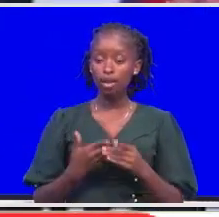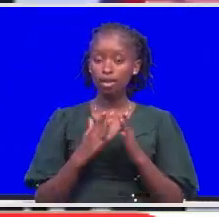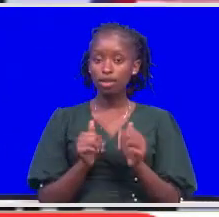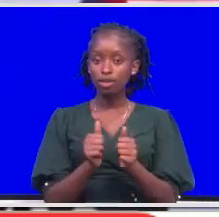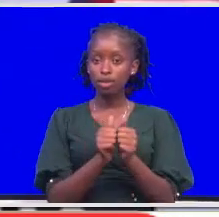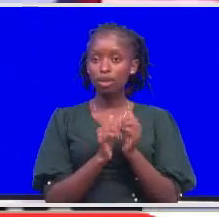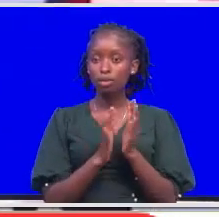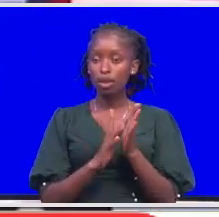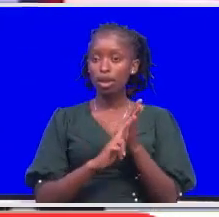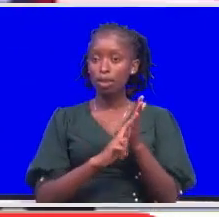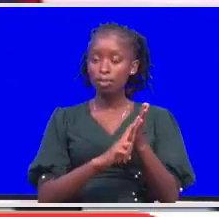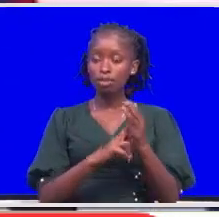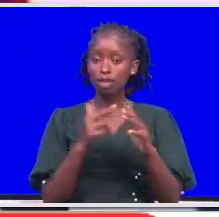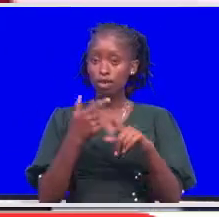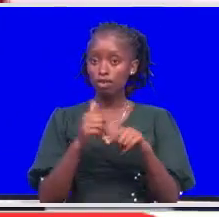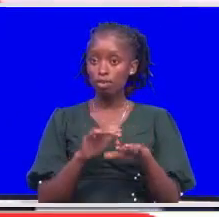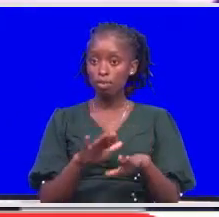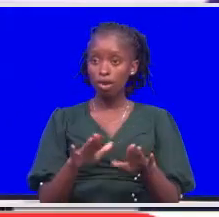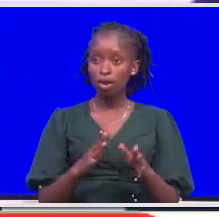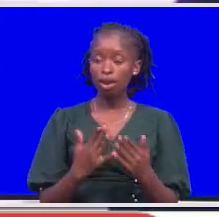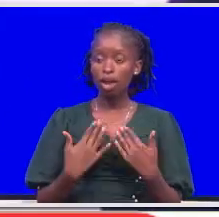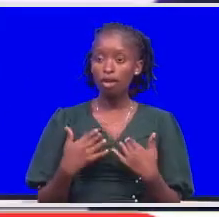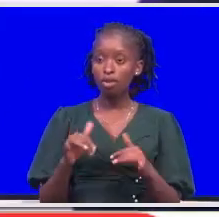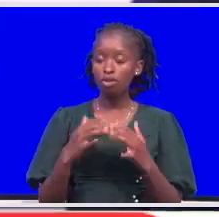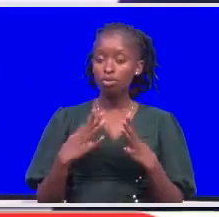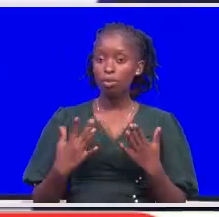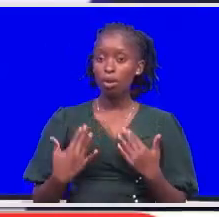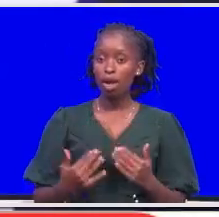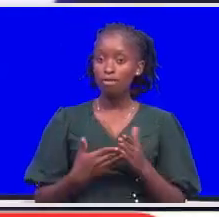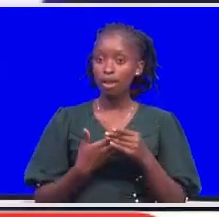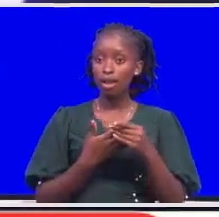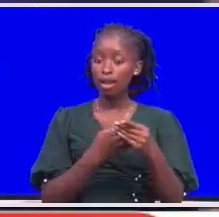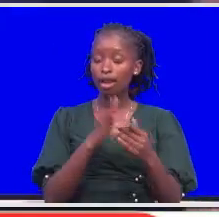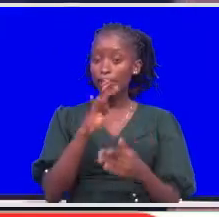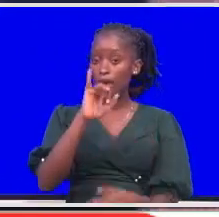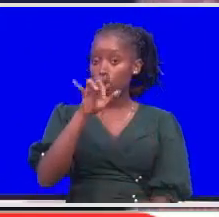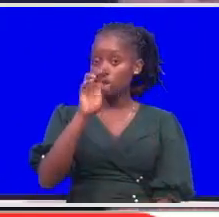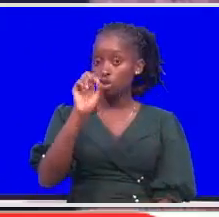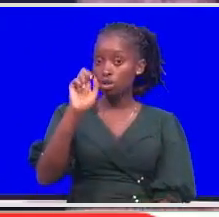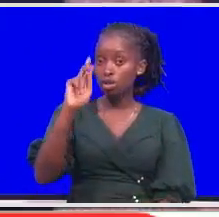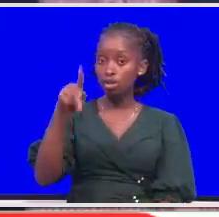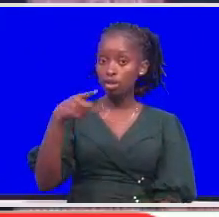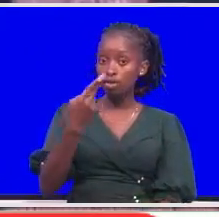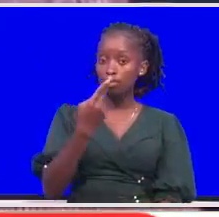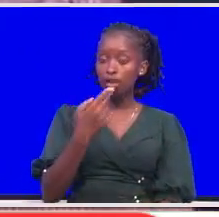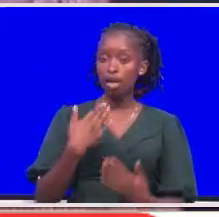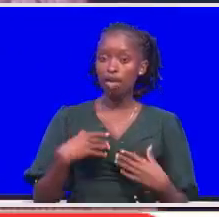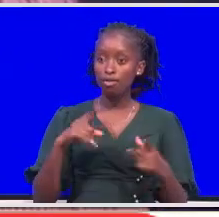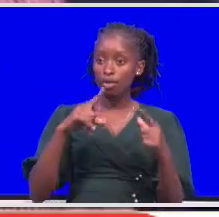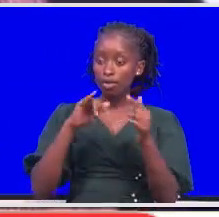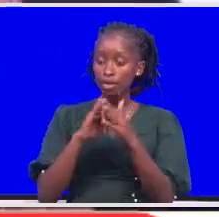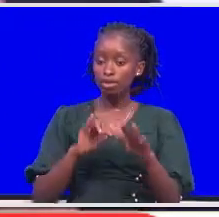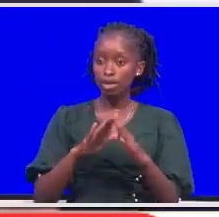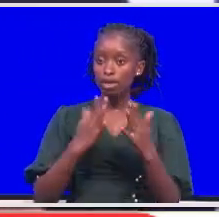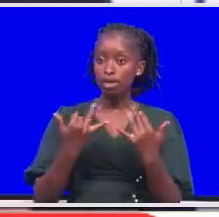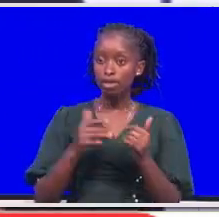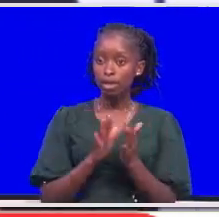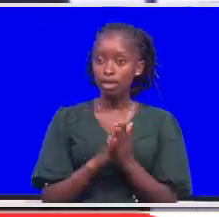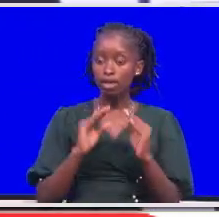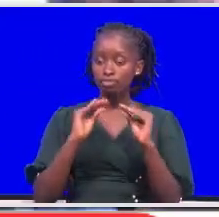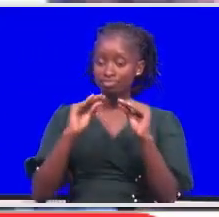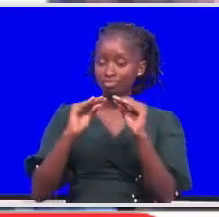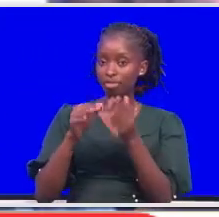usimamizi kutoka baraza la wanahabari likiongozwa na mratibu Joseph Mecha waliandaa warsha ya kutoa mafunzo zaidi